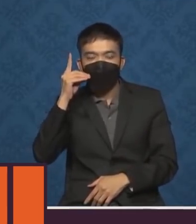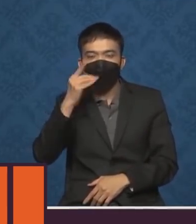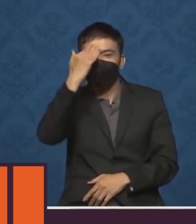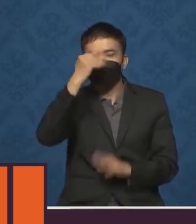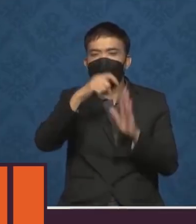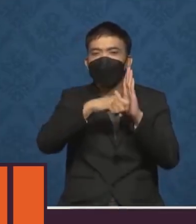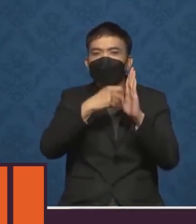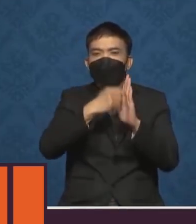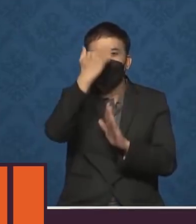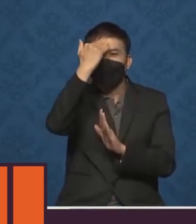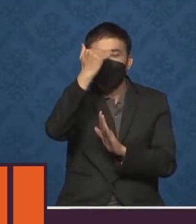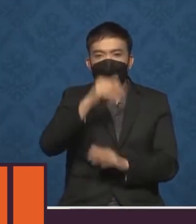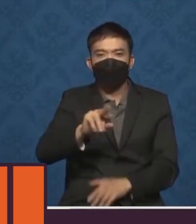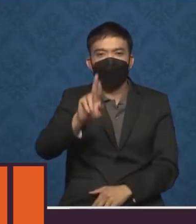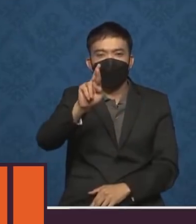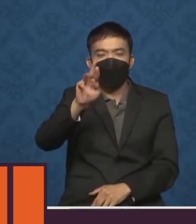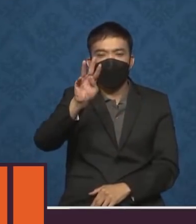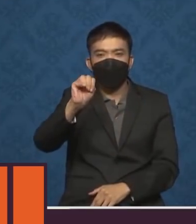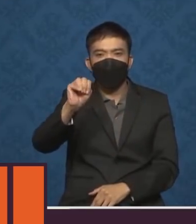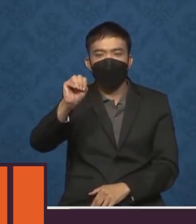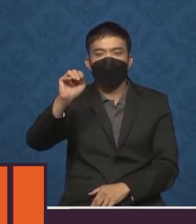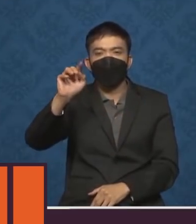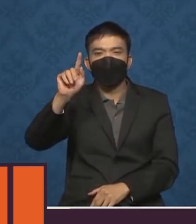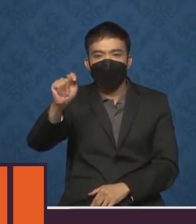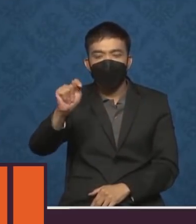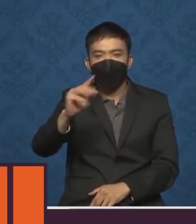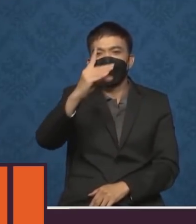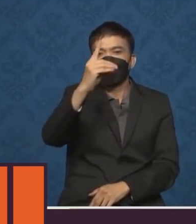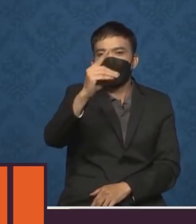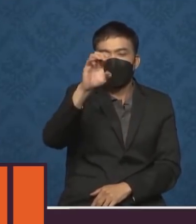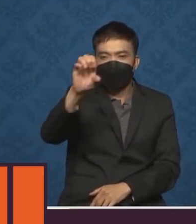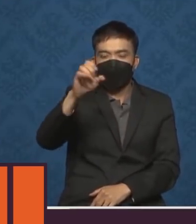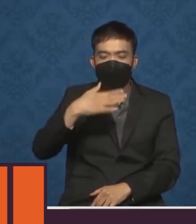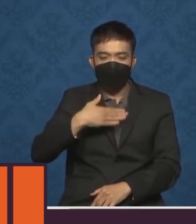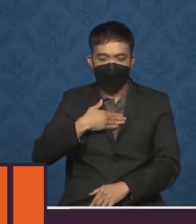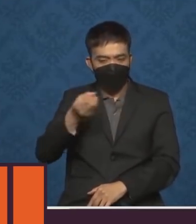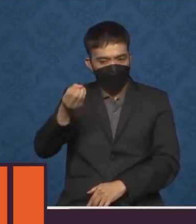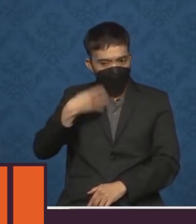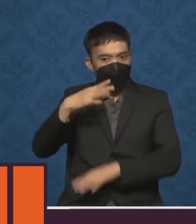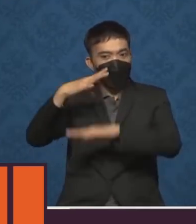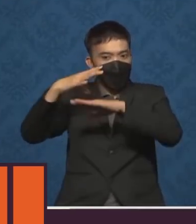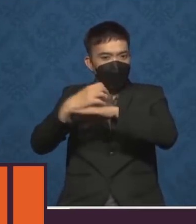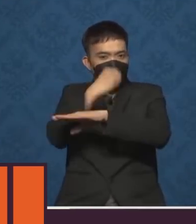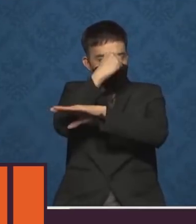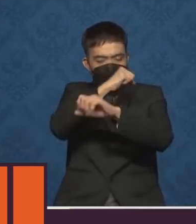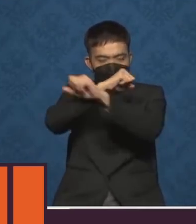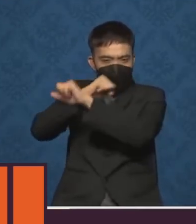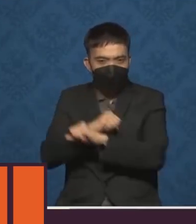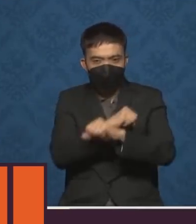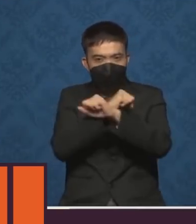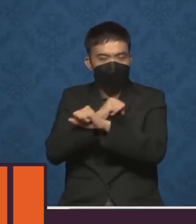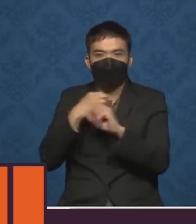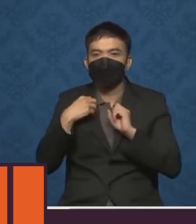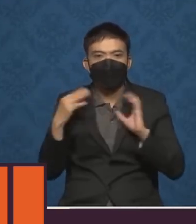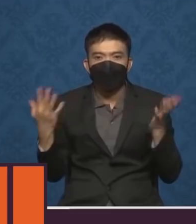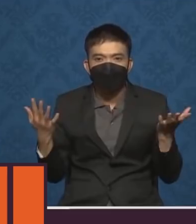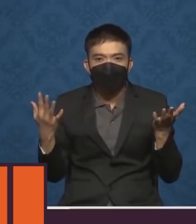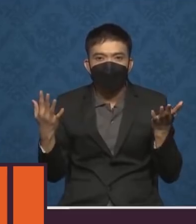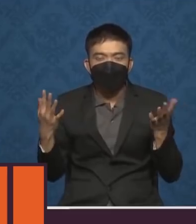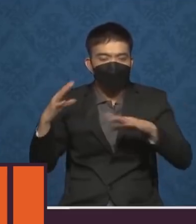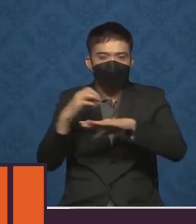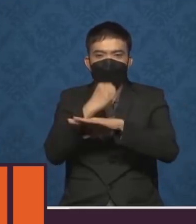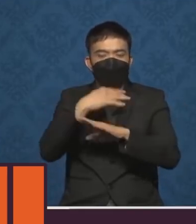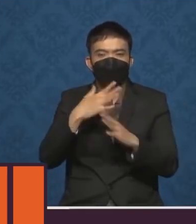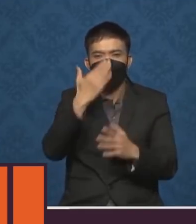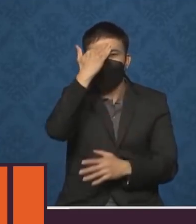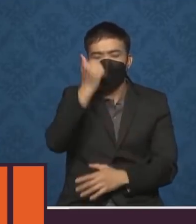ารัฐมนตรีว่าการกระทรวงดีอีได้ตอบแล้วว่าพวกเขาแทบจะไม่มีอำนาจอะไรเลยในการป้องกันการผูกขาดนี้และแบบนี้จะมี